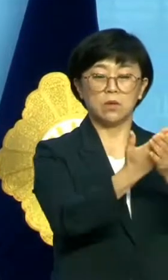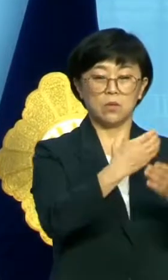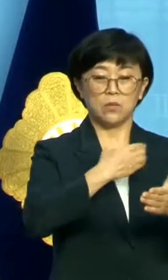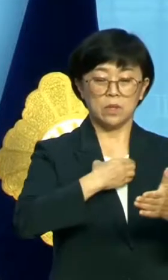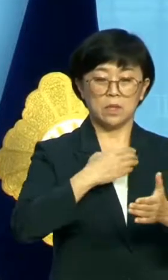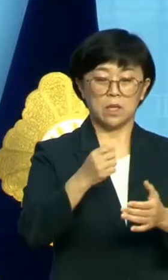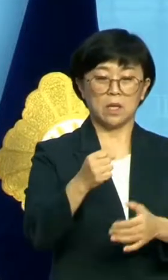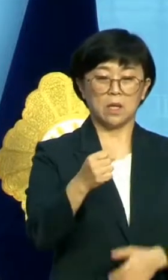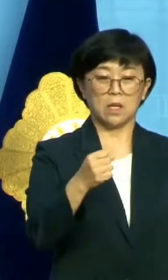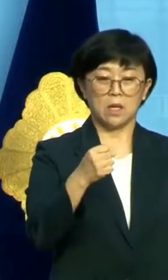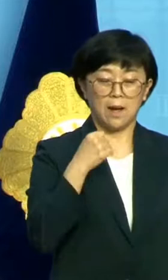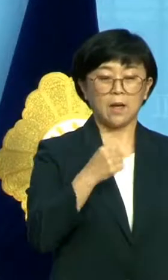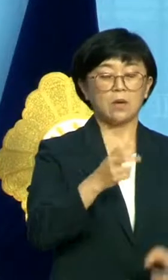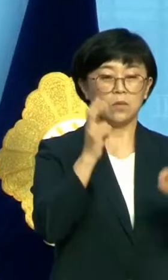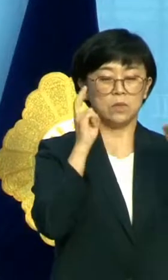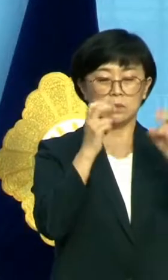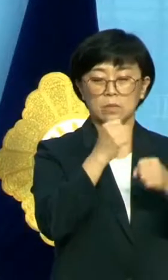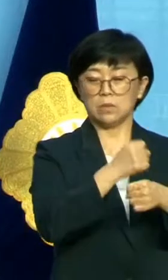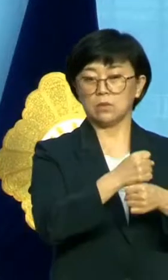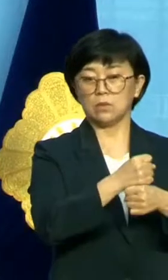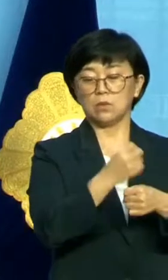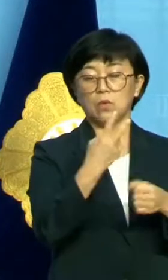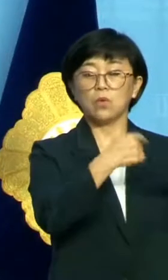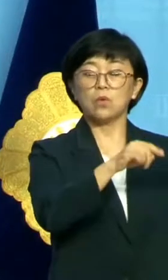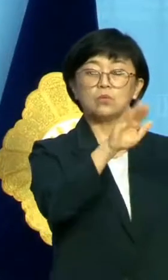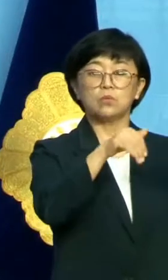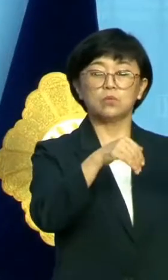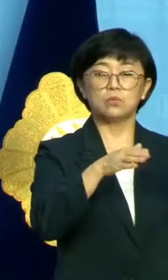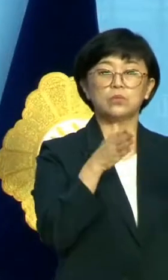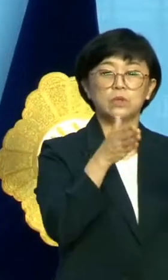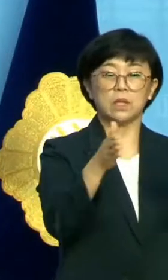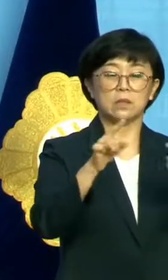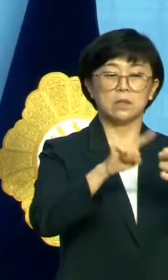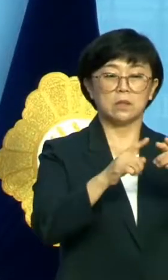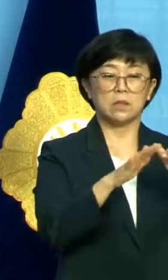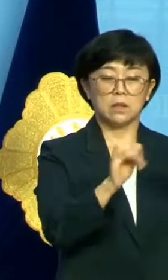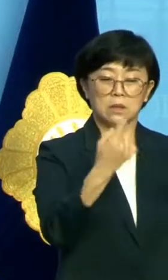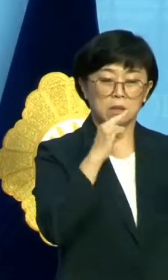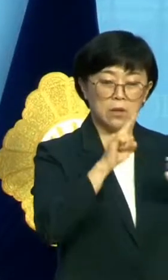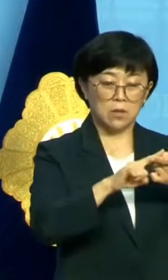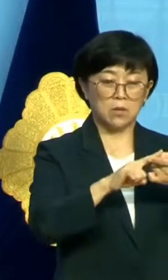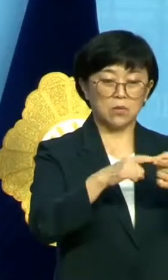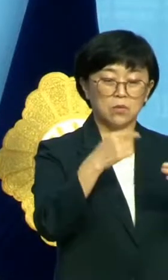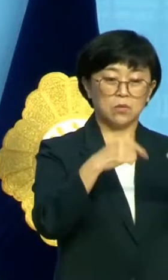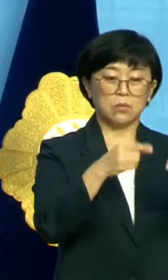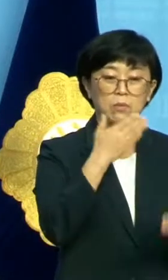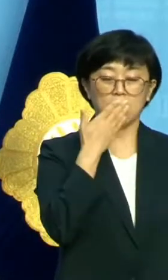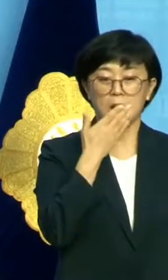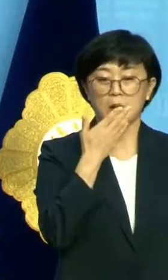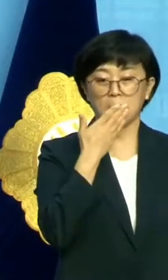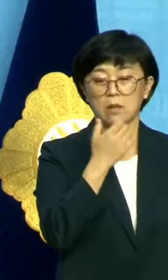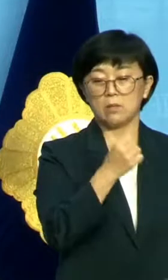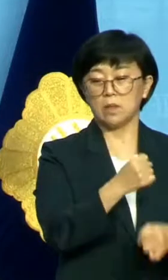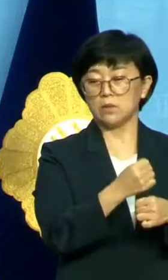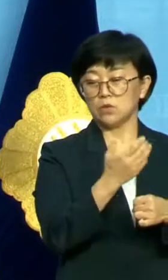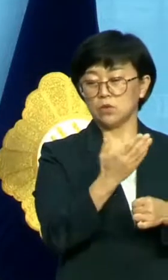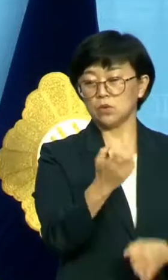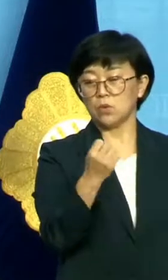강한 기업으로 성장시키겠습니다. 교육 분야에 있어서는 보다 인간적인 교육이 이루어질 수 있도록 할